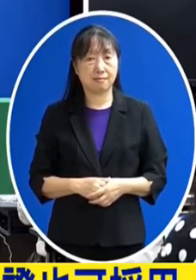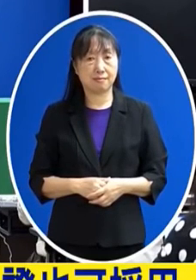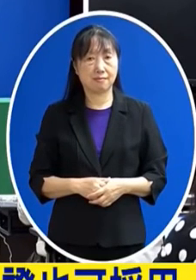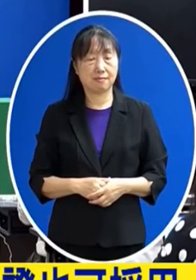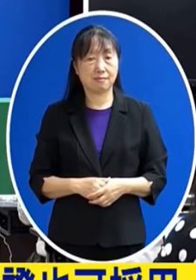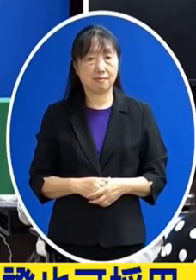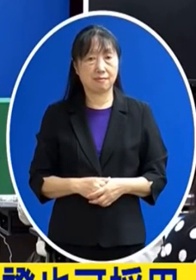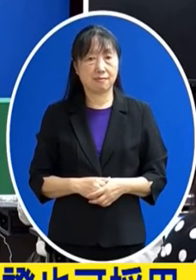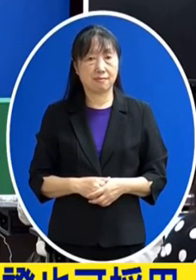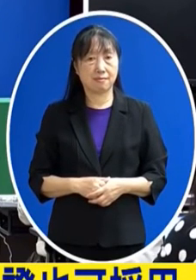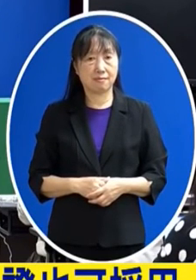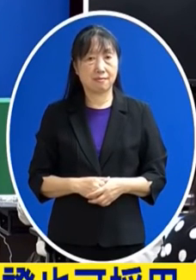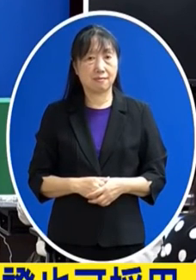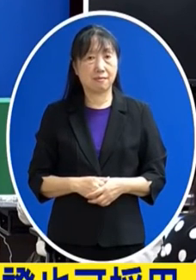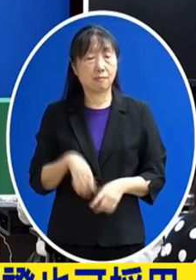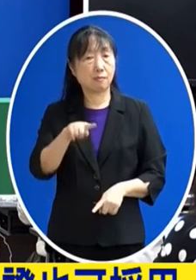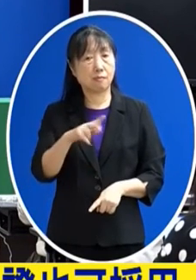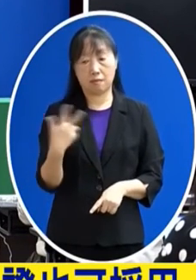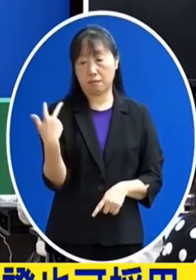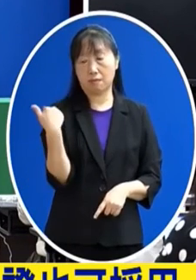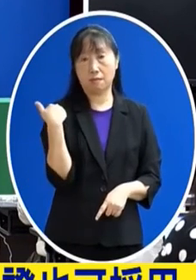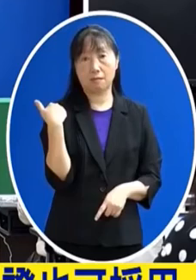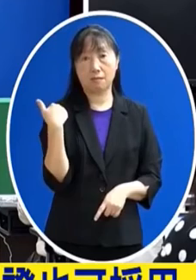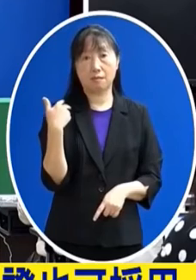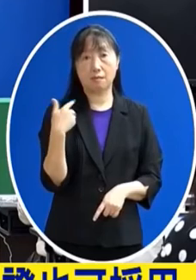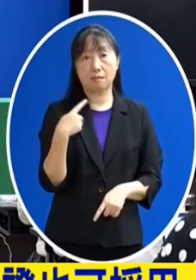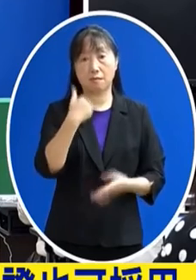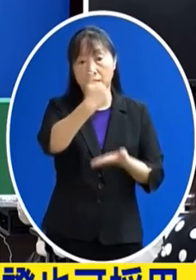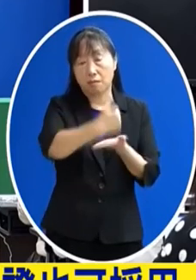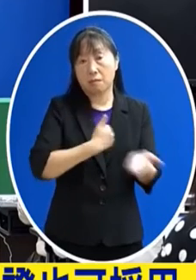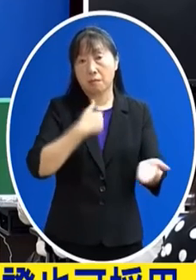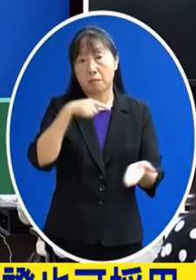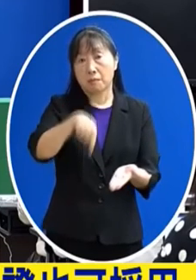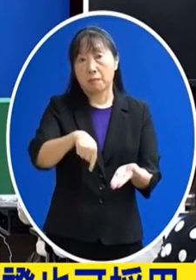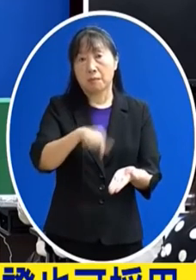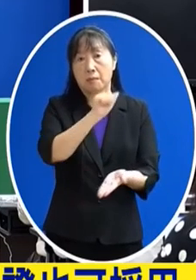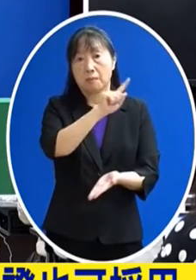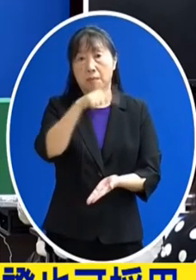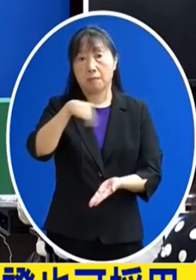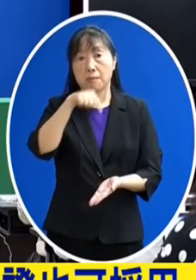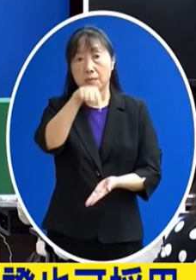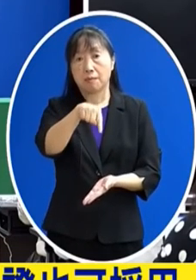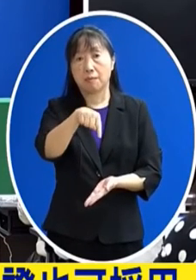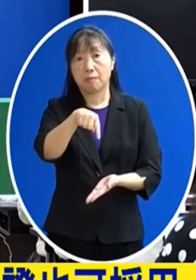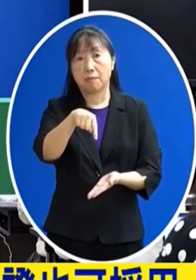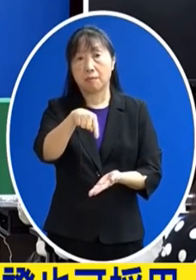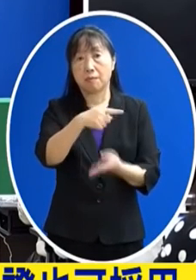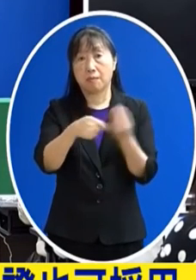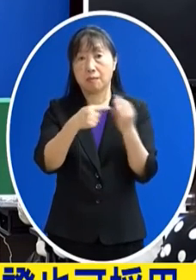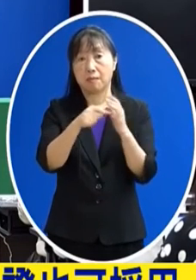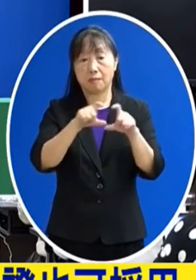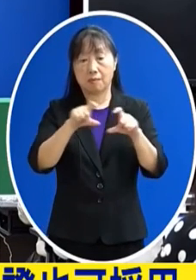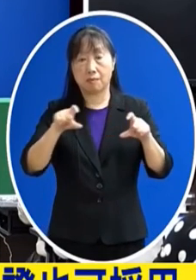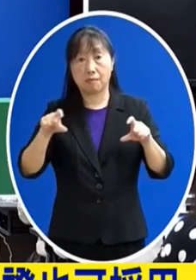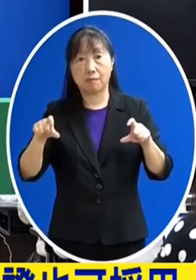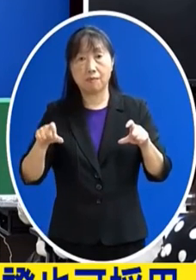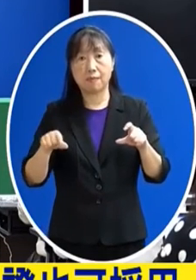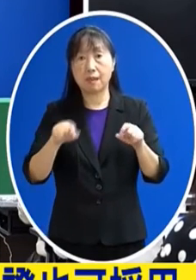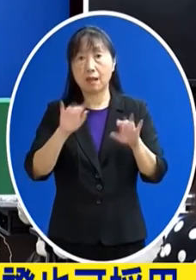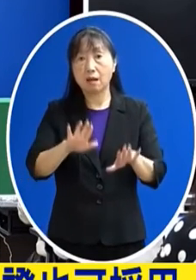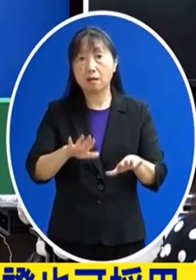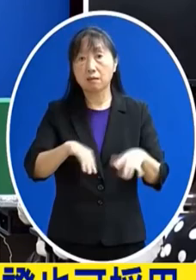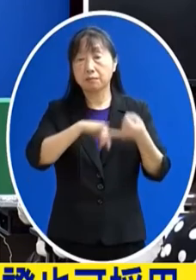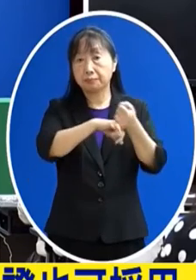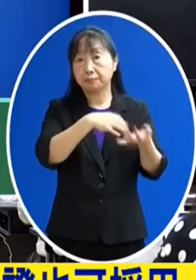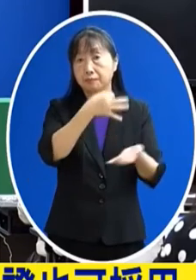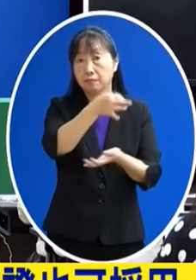指挥官好，想要询问一下，我们上周到货的11.7万剂 A Z 疫苗，这个我们所洽